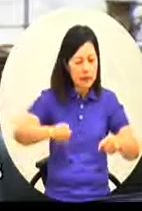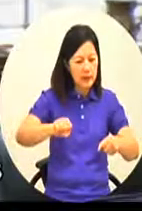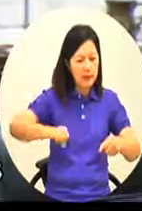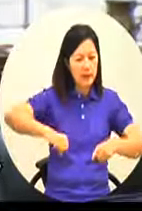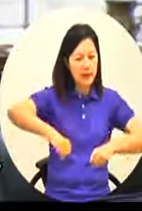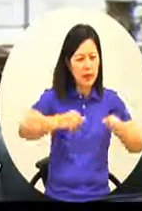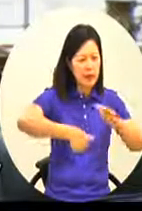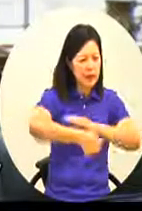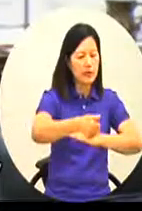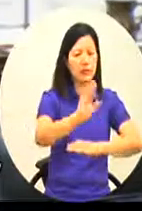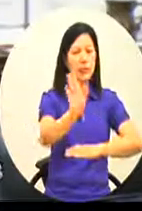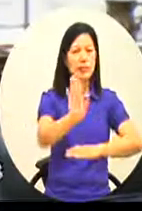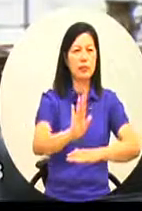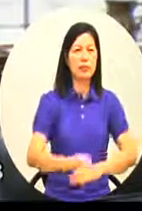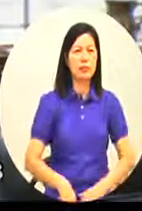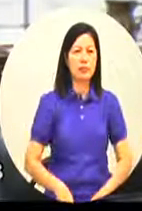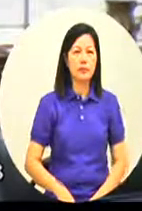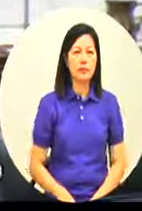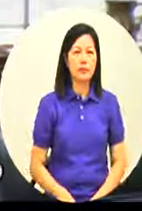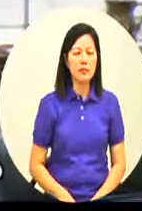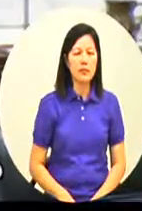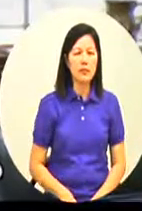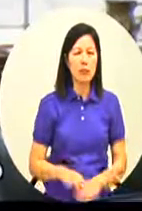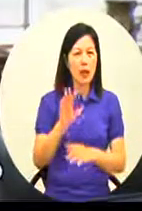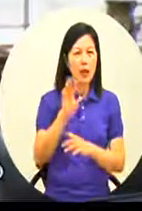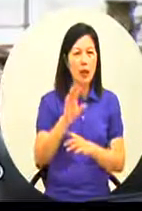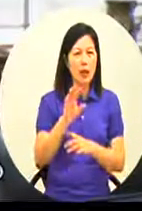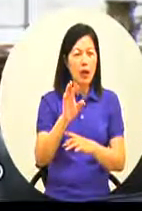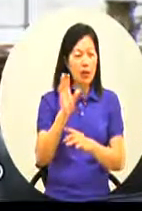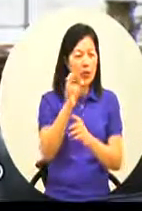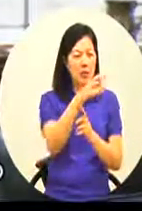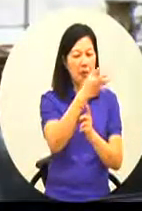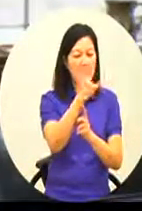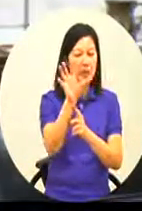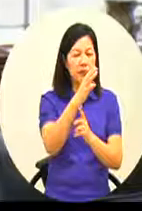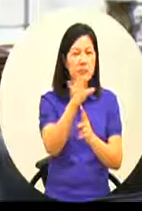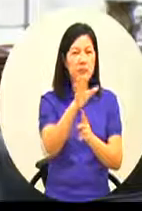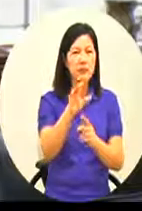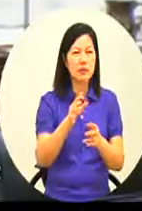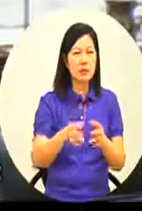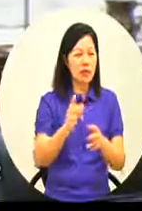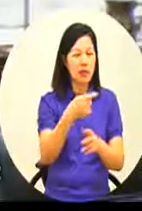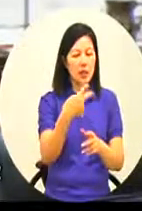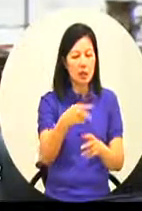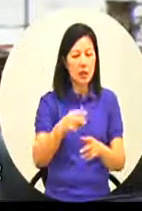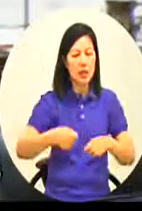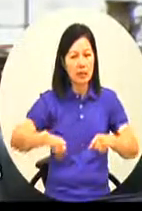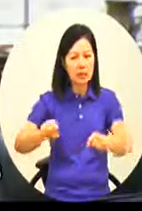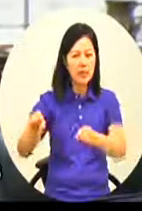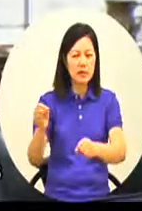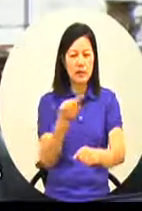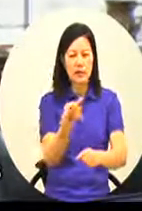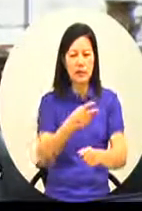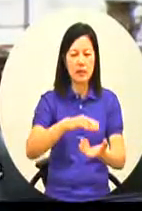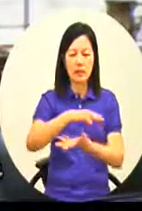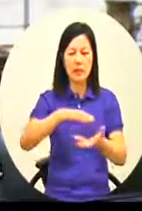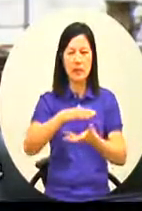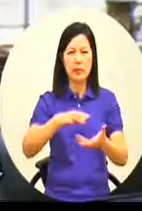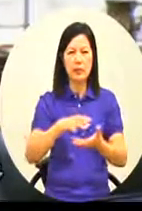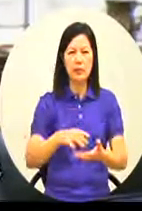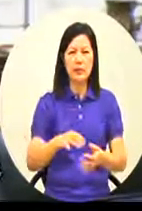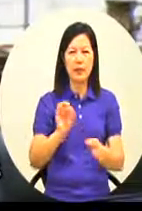个风车公园你就看到不是风车在跑，是整个机车在那边跑来跑去，好，这实在是很夸张了。好，